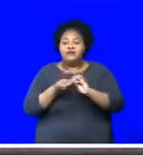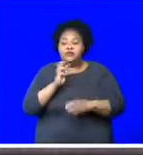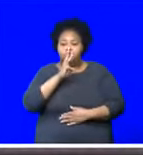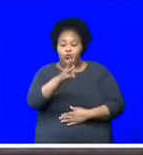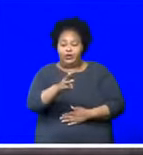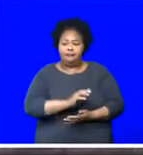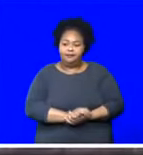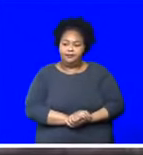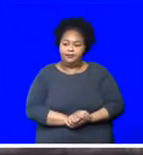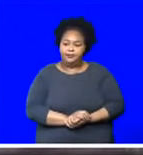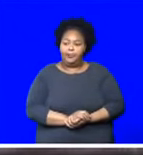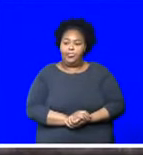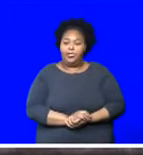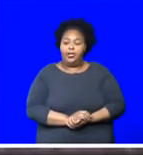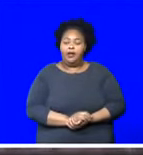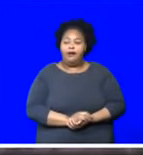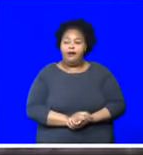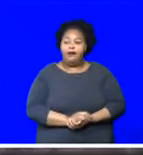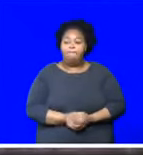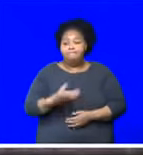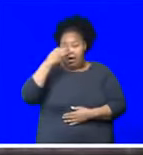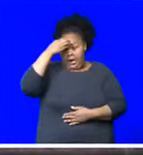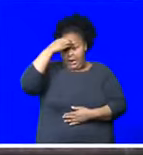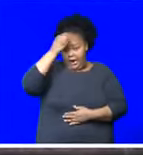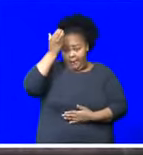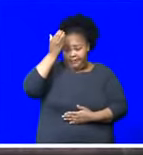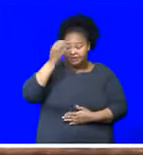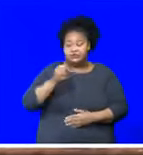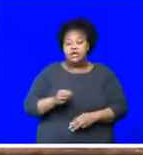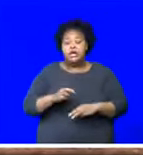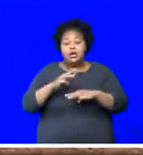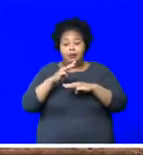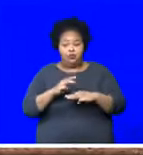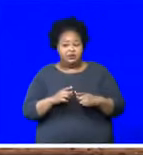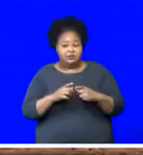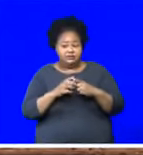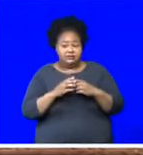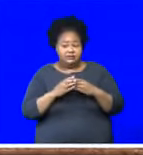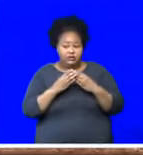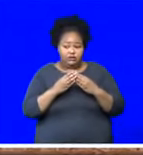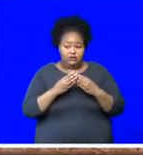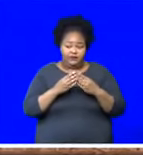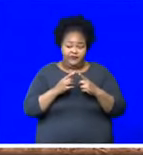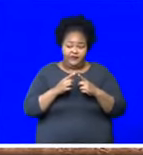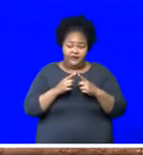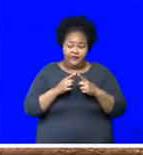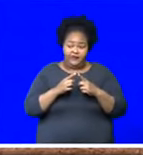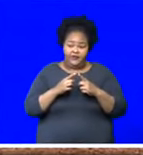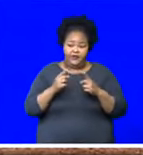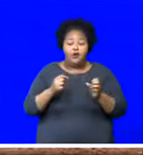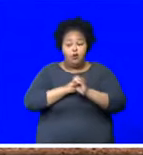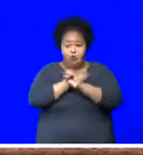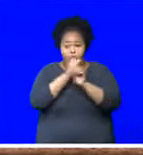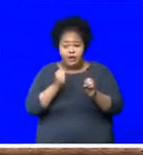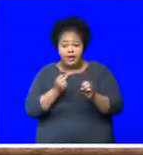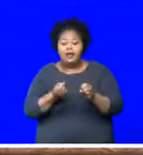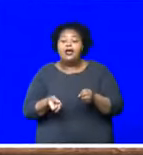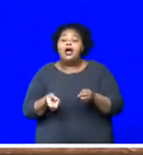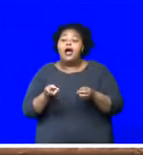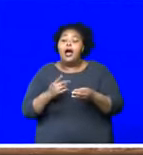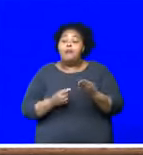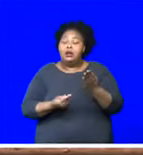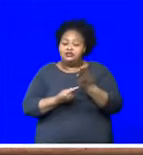akagcini njengekugcina lesethembiso alungise imigwaco lesemadolobheni kepha uyayinaka naleyo lesemimangweni.